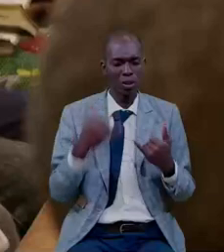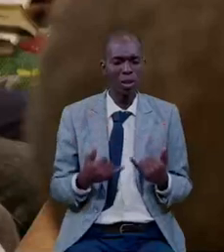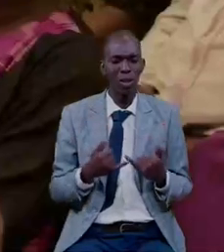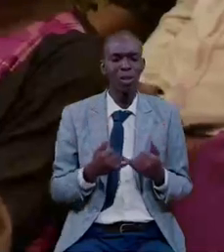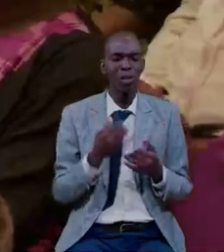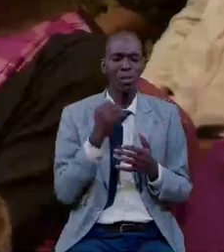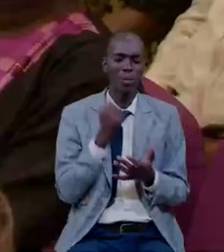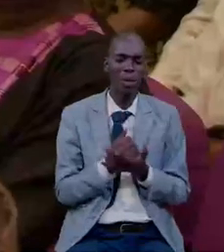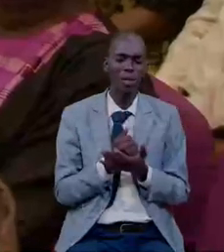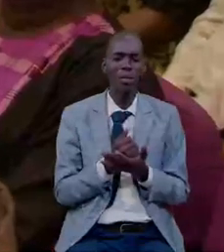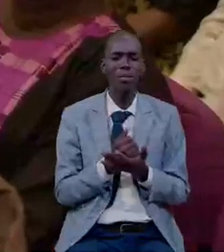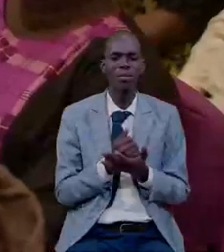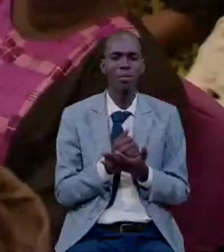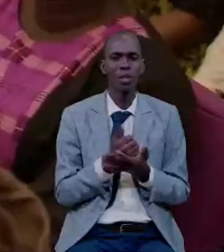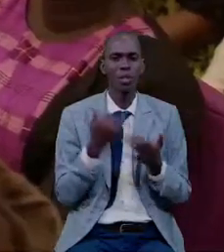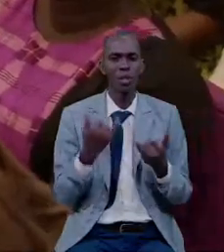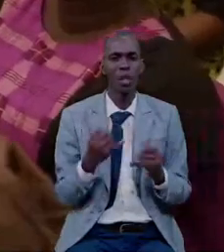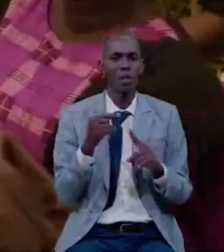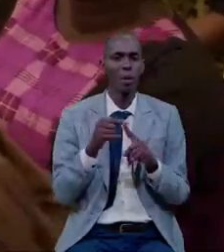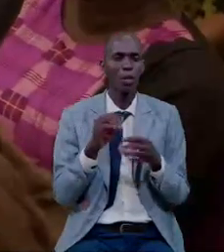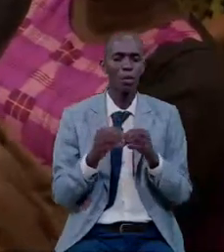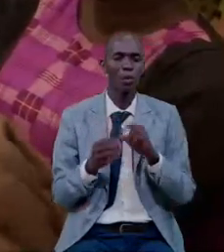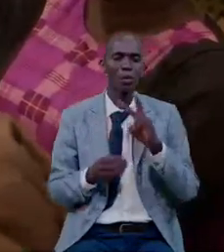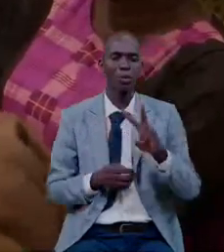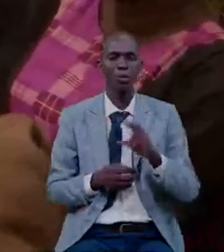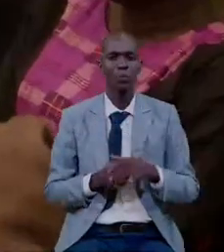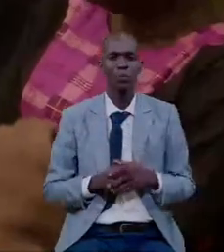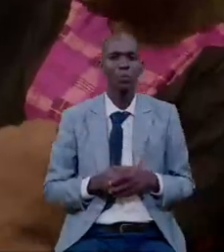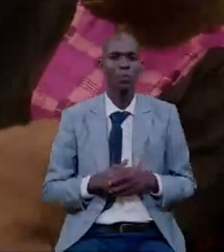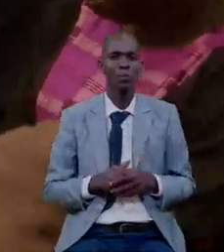pour l'éternité. Amen. Nous allons au